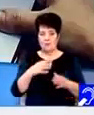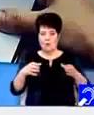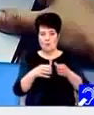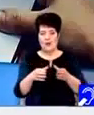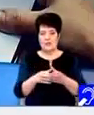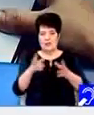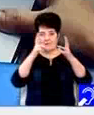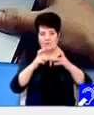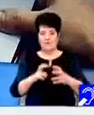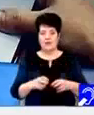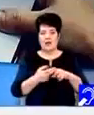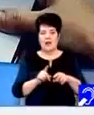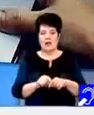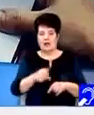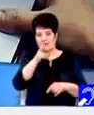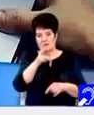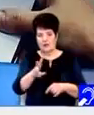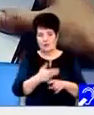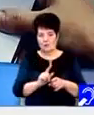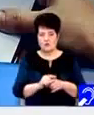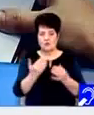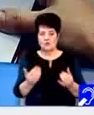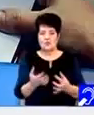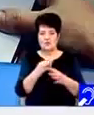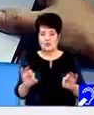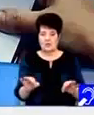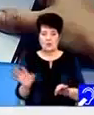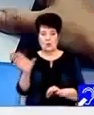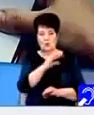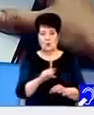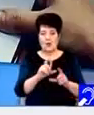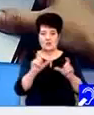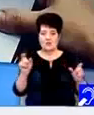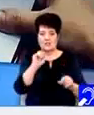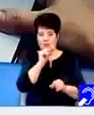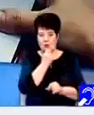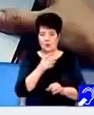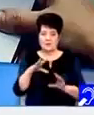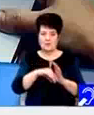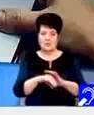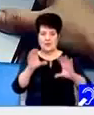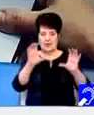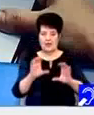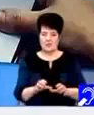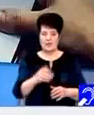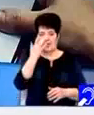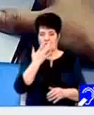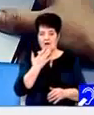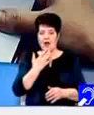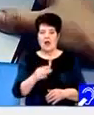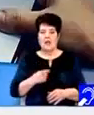campanii de verificări în următoarele 3 luni și astfel le dă răgaz tuturor agenților economici să intre în legalitate. Din vară,